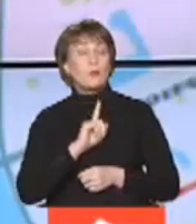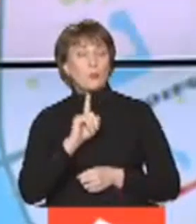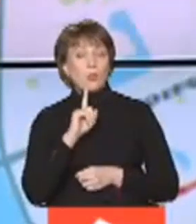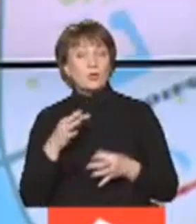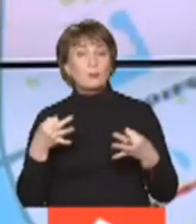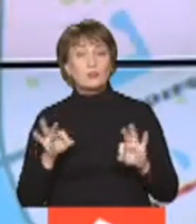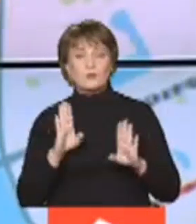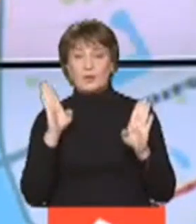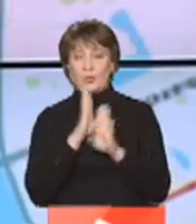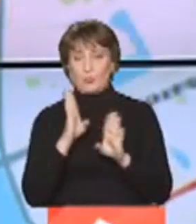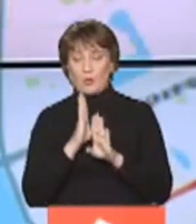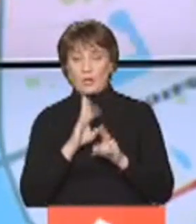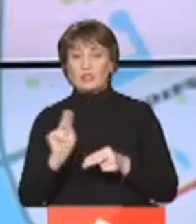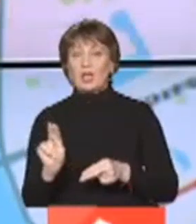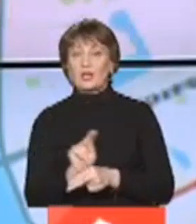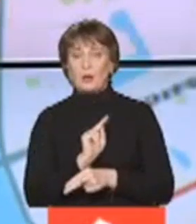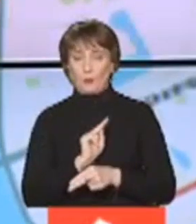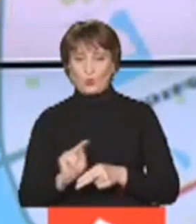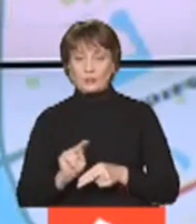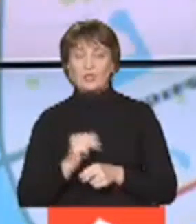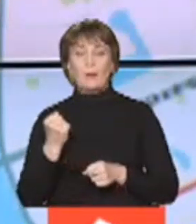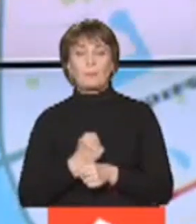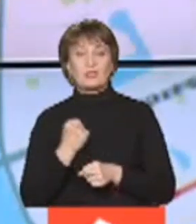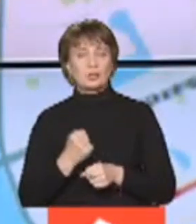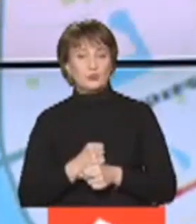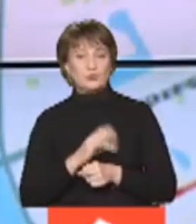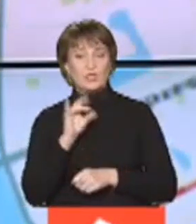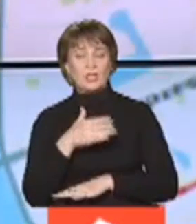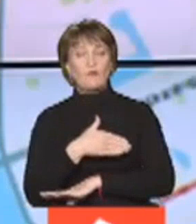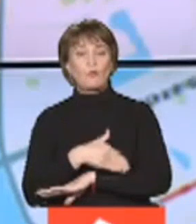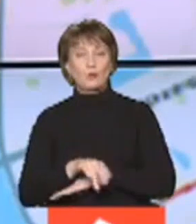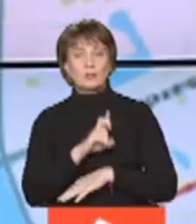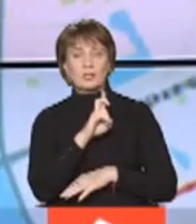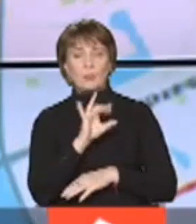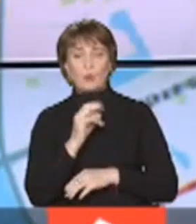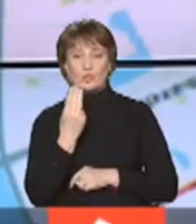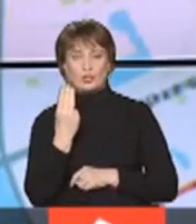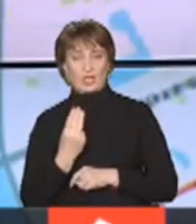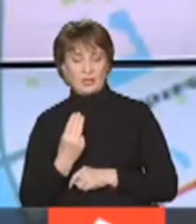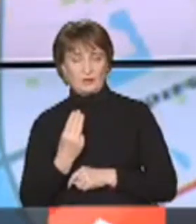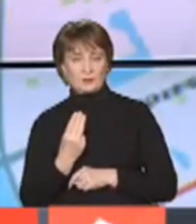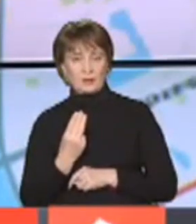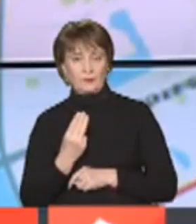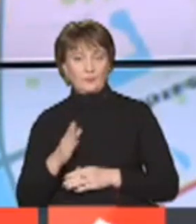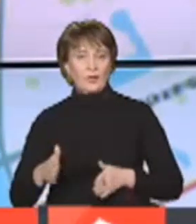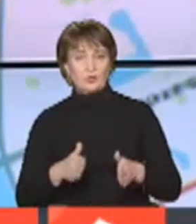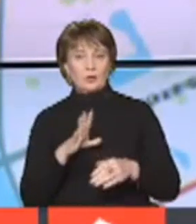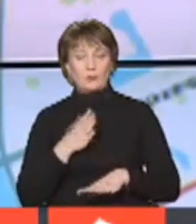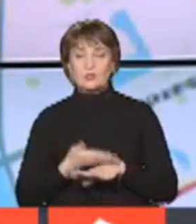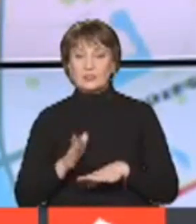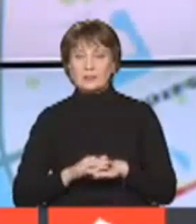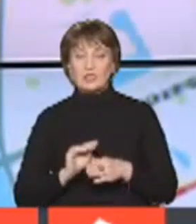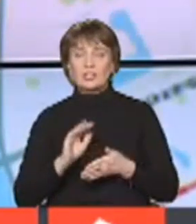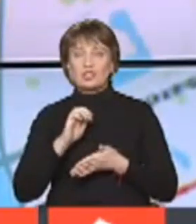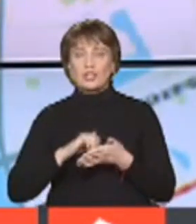дозволяє погода, ремонтники працюють. На вулиці Борщагівській від самого ранку у напрямку центру трафік був дуже складним, а все через